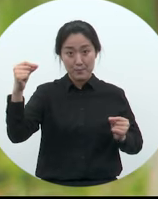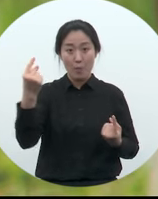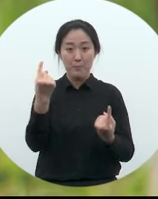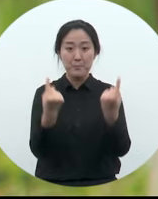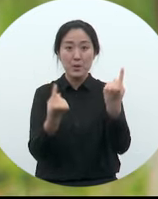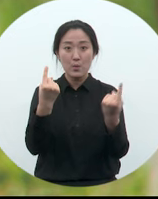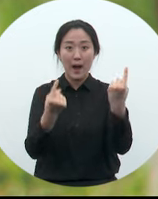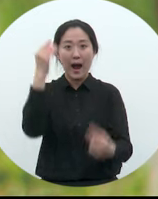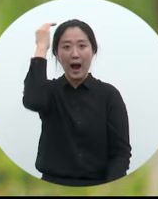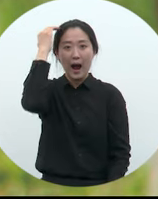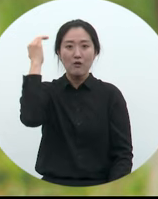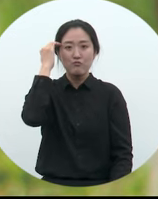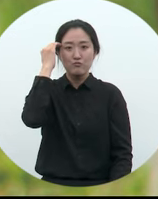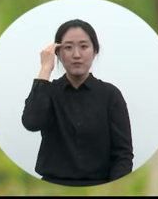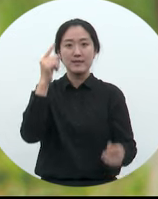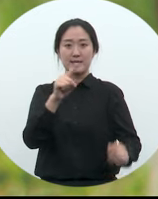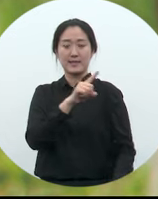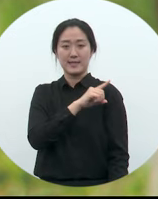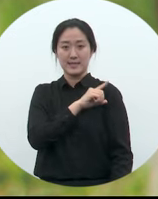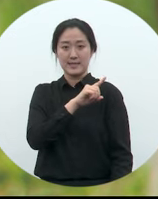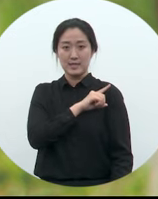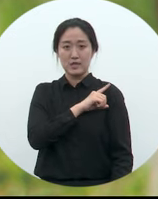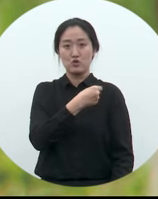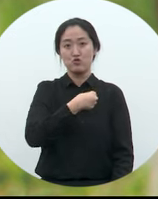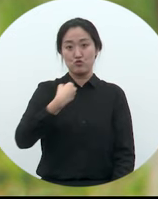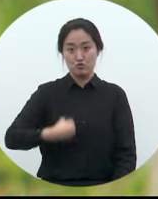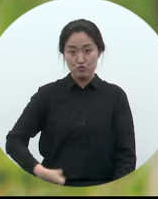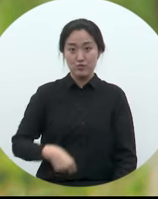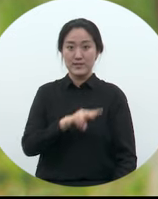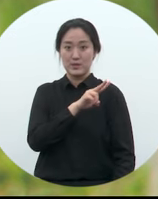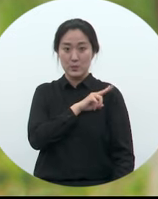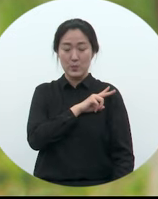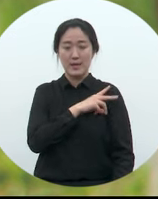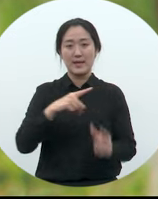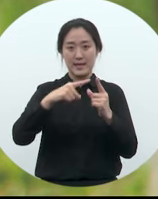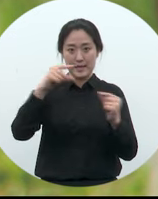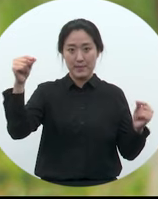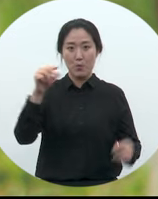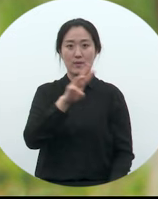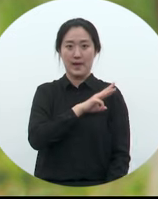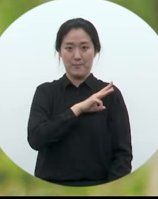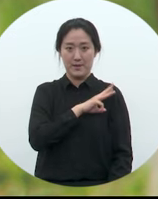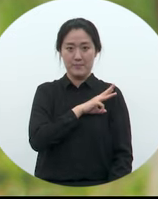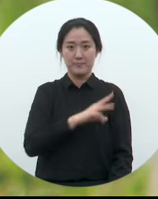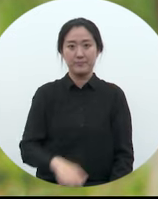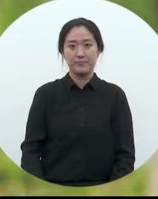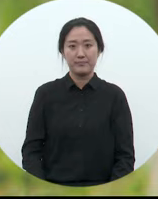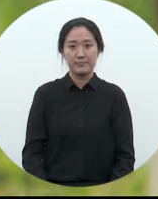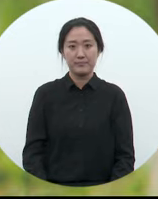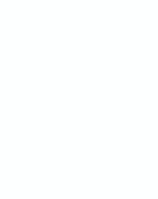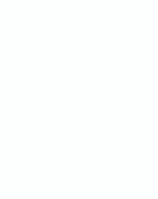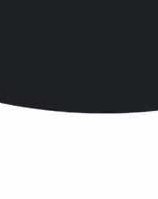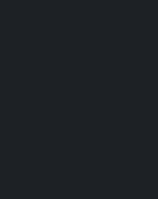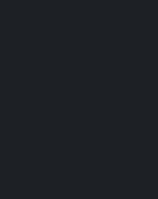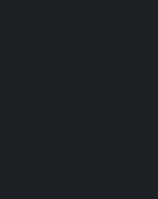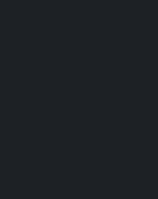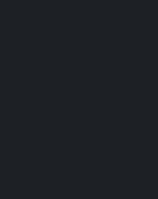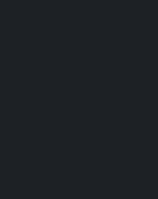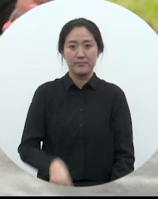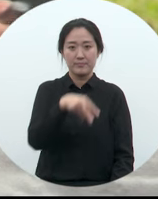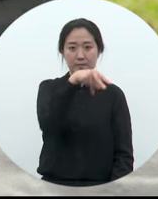놓고 본다면은 한국이 가장 크고요. 그다음에 중국, 그다음에 일본 이렇게 얘기를 할 수가 있습니다.